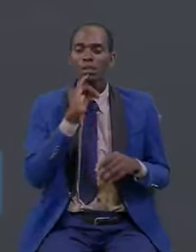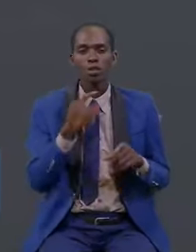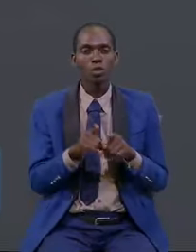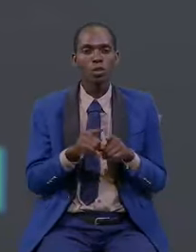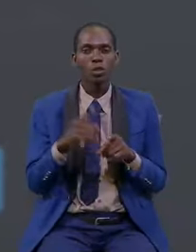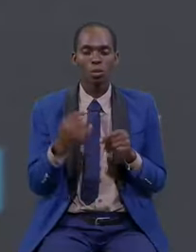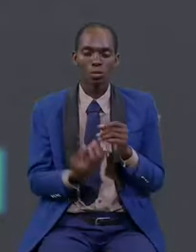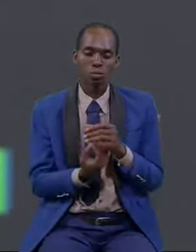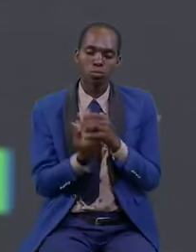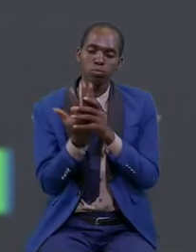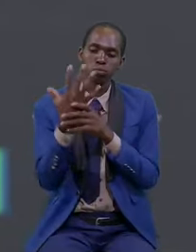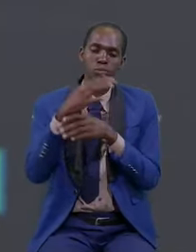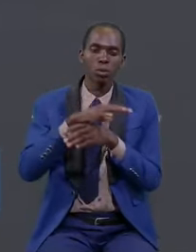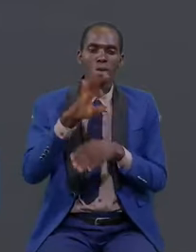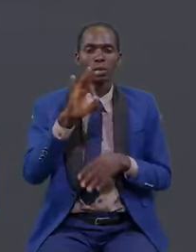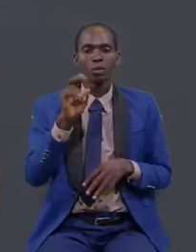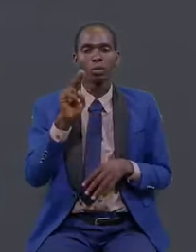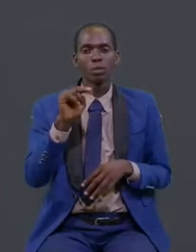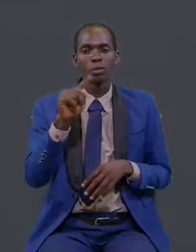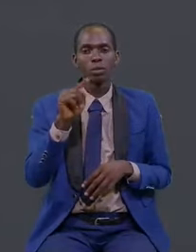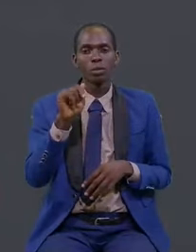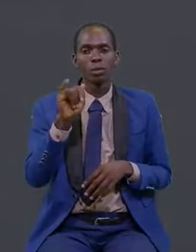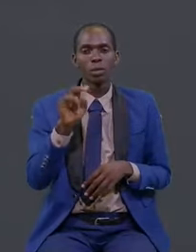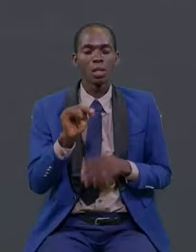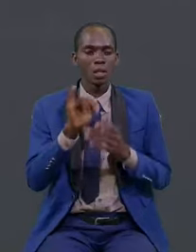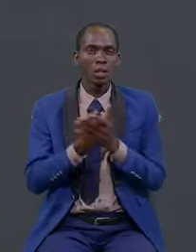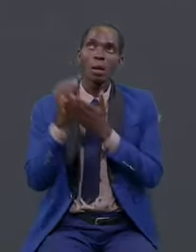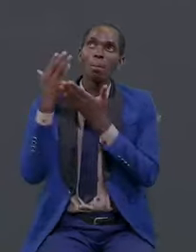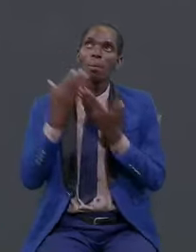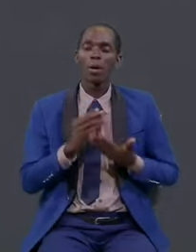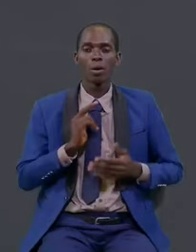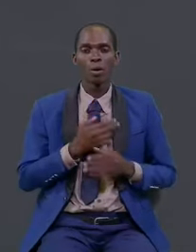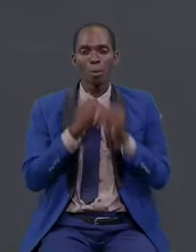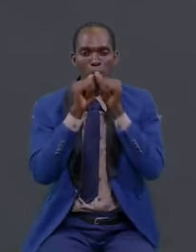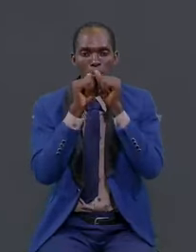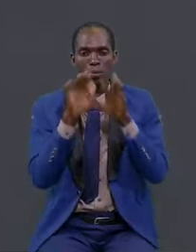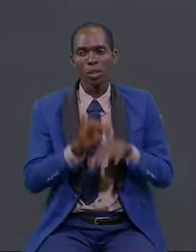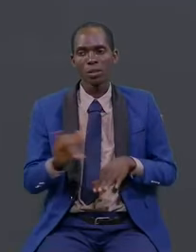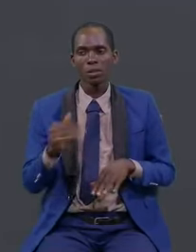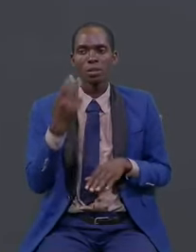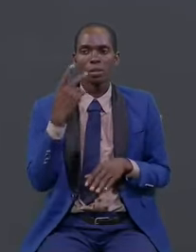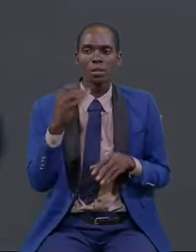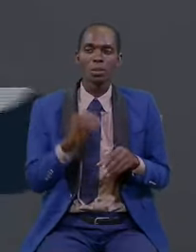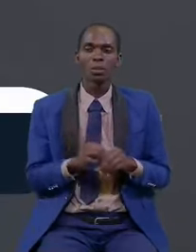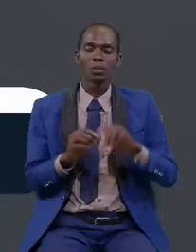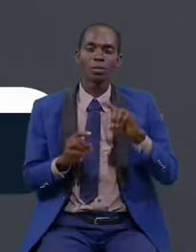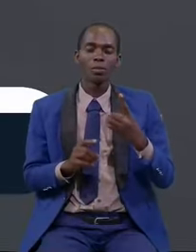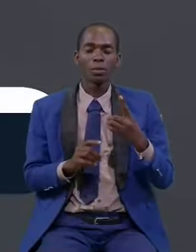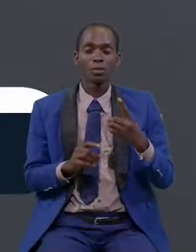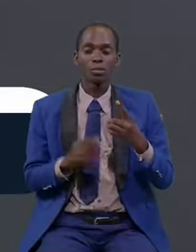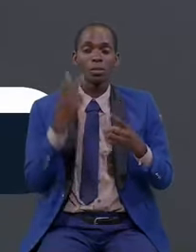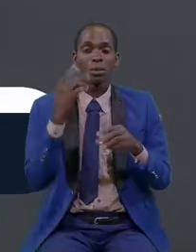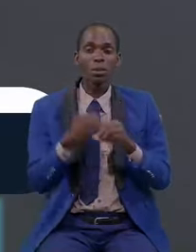La fontaine qui nous donne la purification. Nous allons à Zacharie,